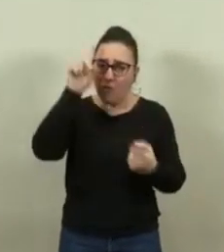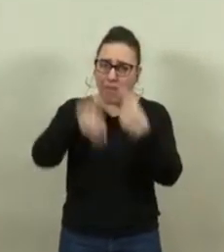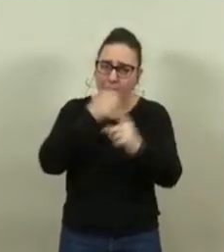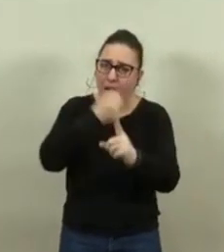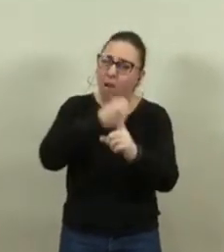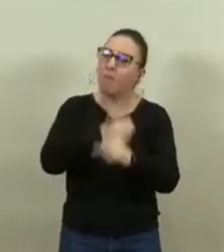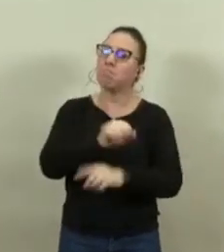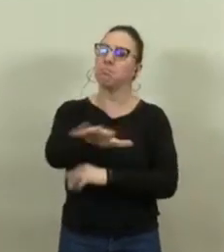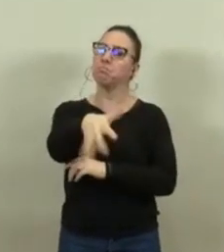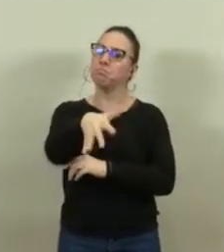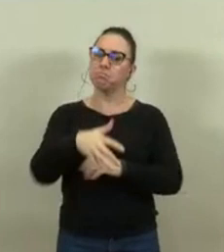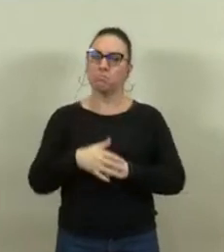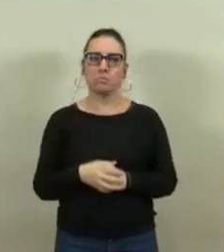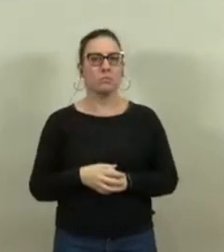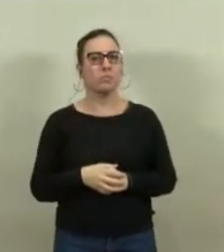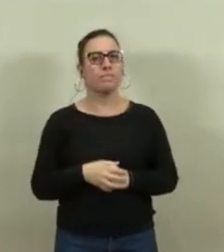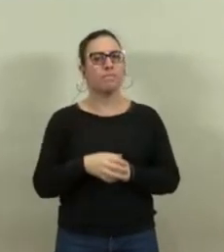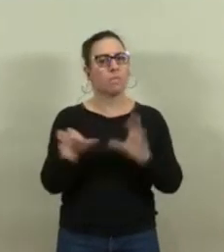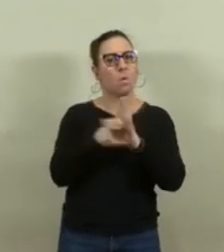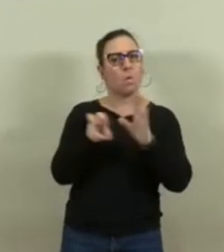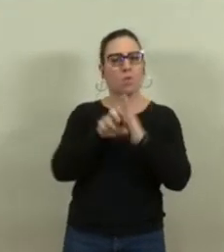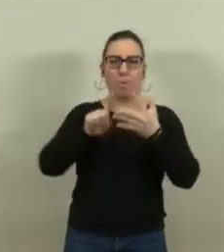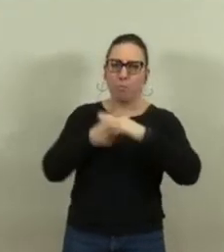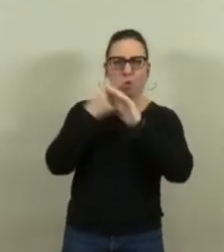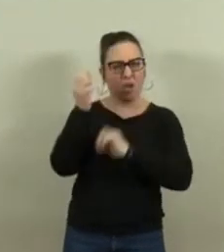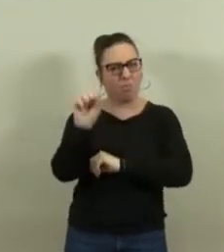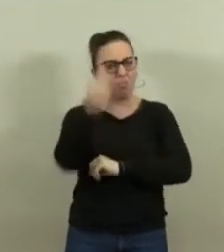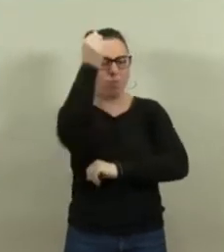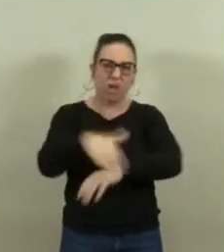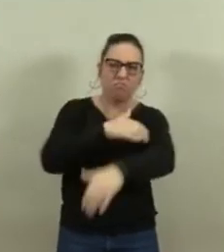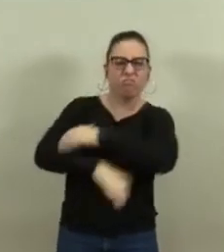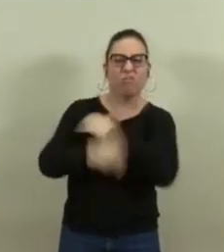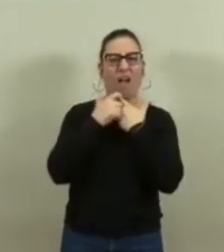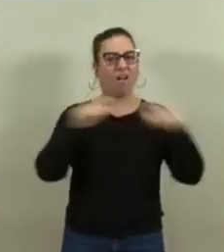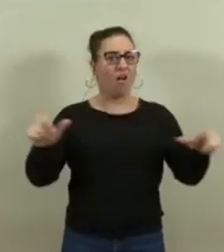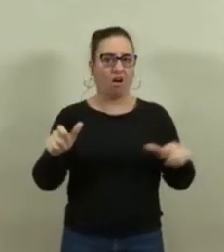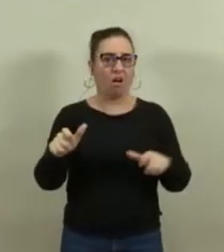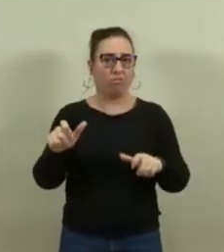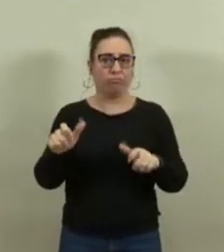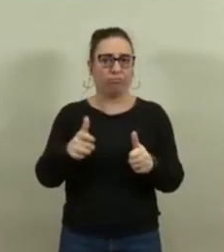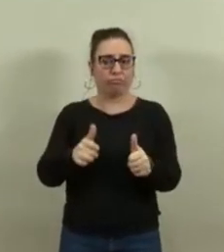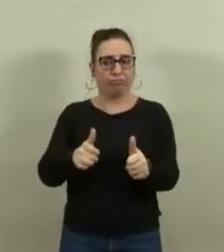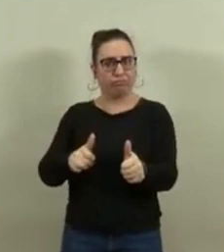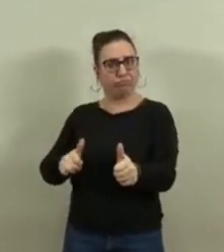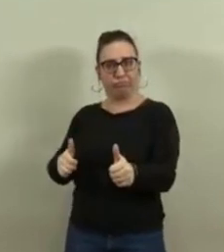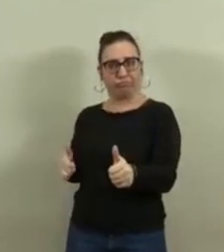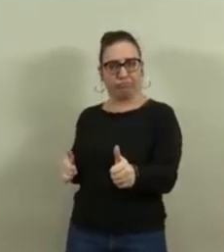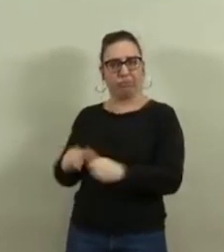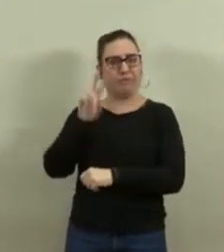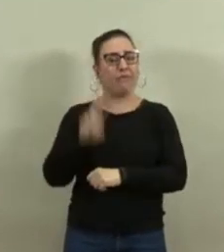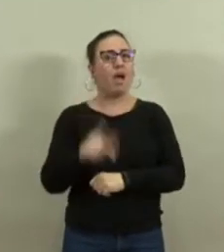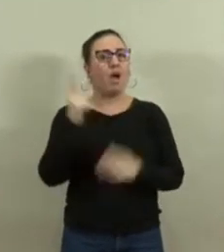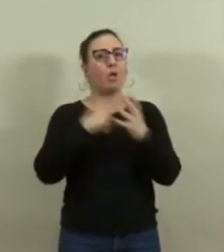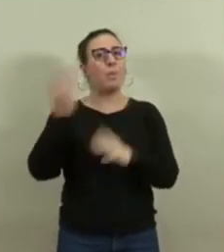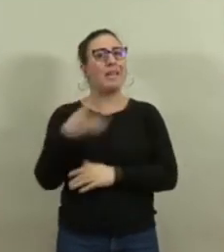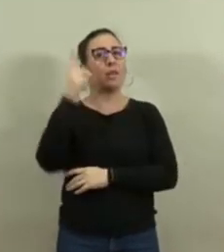Grenoble a perdu son esprit pionnier en matière d'accessibilité et on est vraiment très loin, et pas seulement depuis